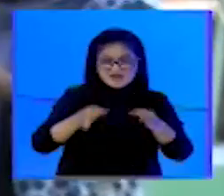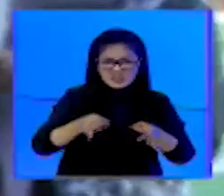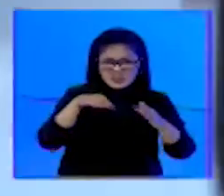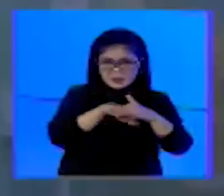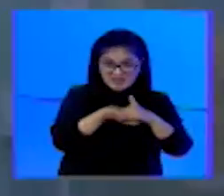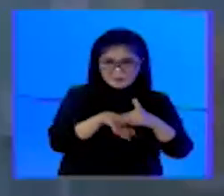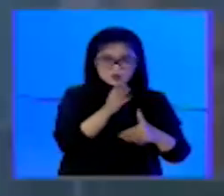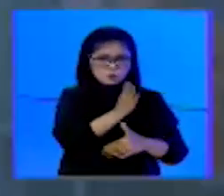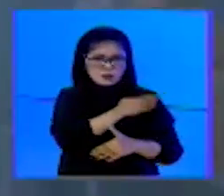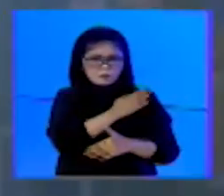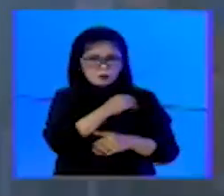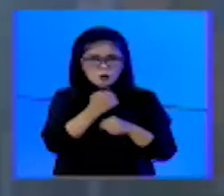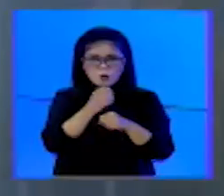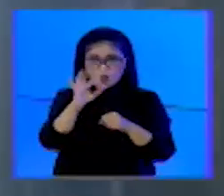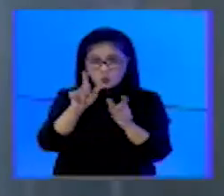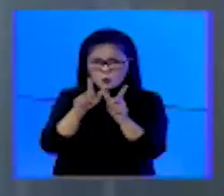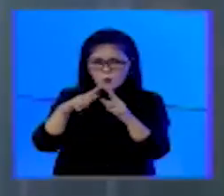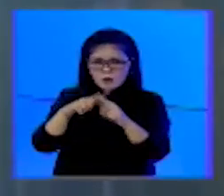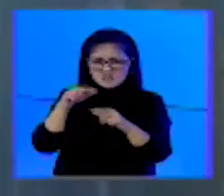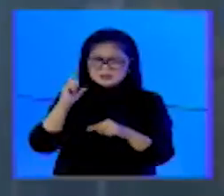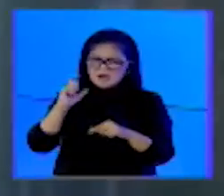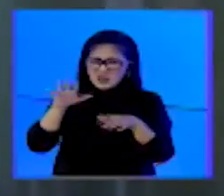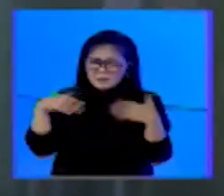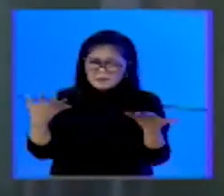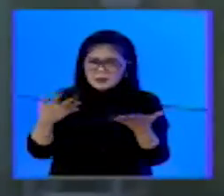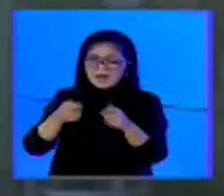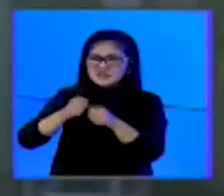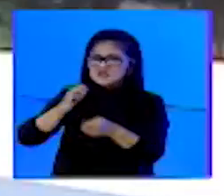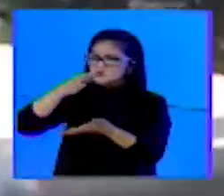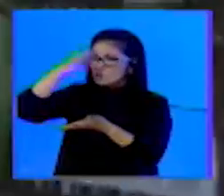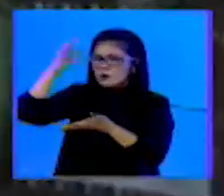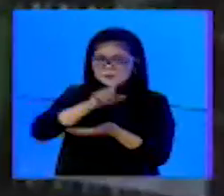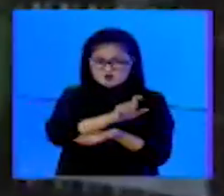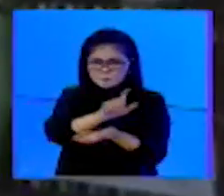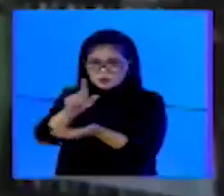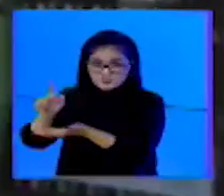Goa. Termasuk dengan melakukan swab test dan penyemprotan di dalam lapas.